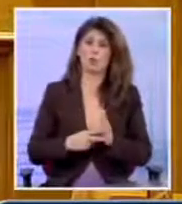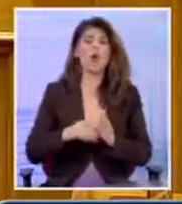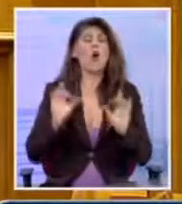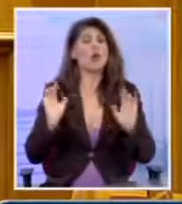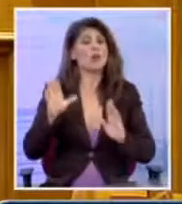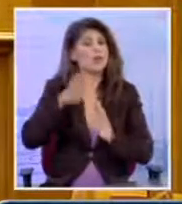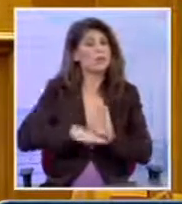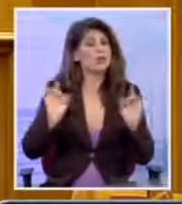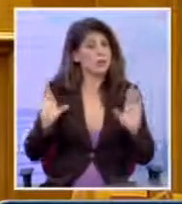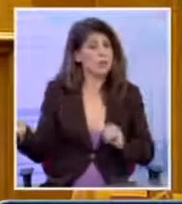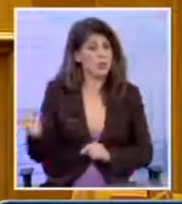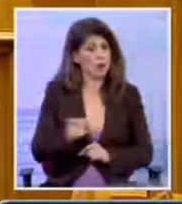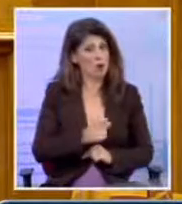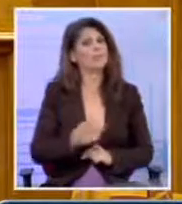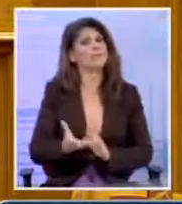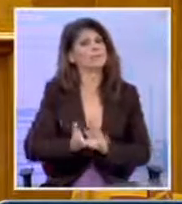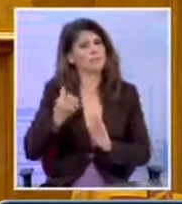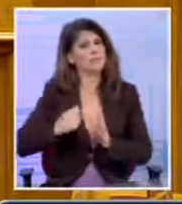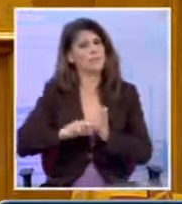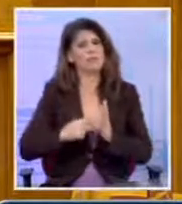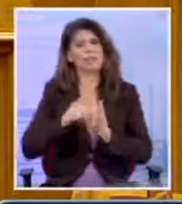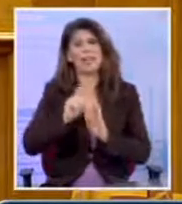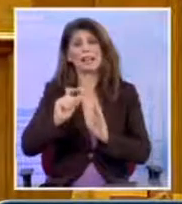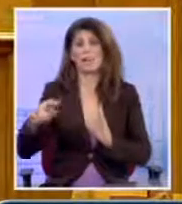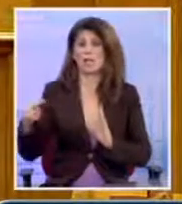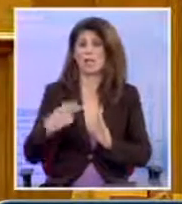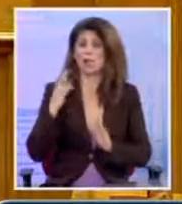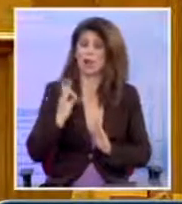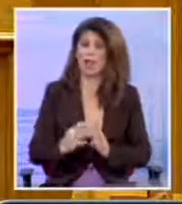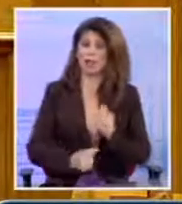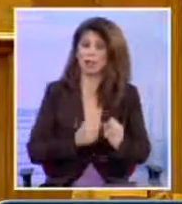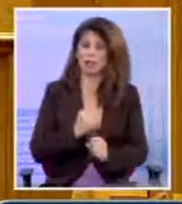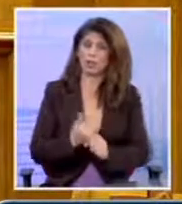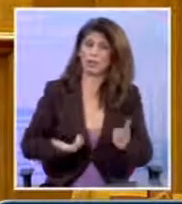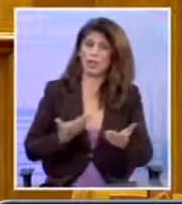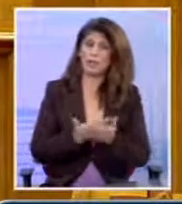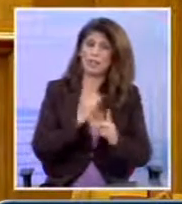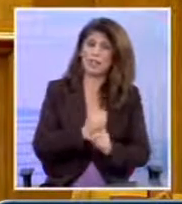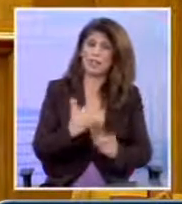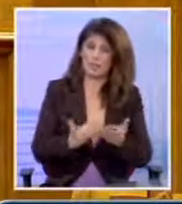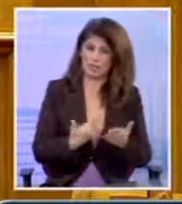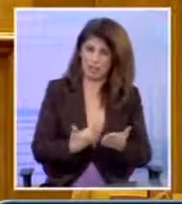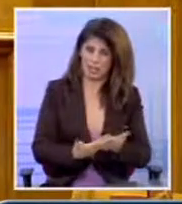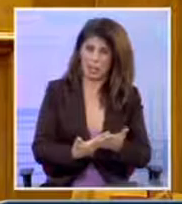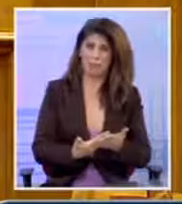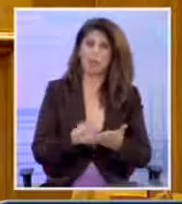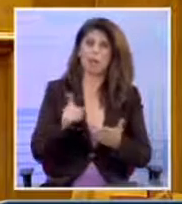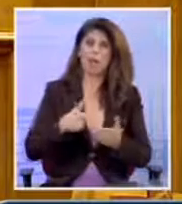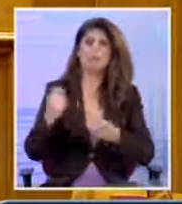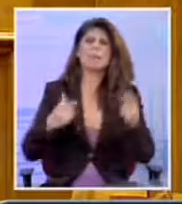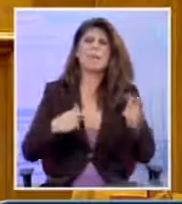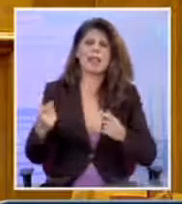μειώσει τίποτα από όλα αυτά, θα εξοικονομήσει εκατομμύρια ευρώ κάθε χρόνο. Κατέθεσα συγκεκριμένα στοιχεία από τη